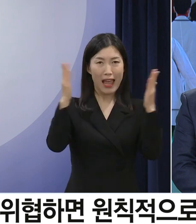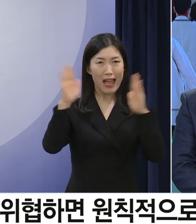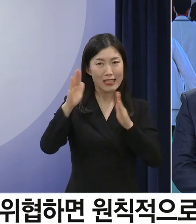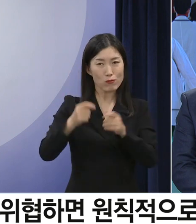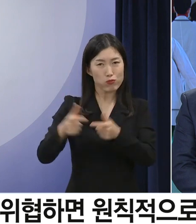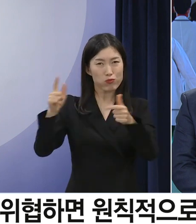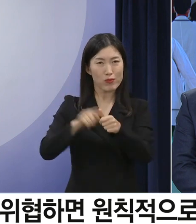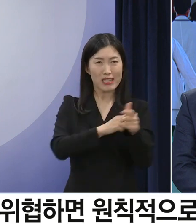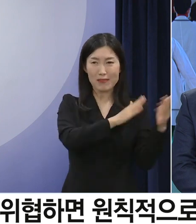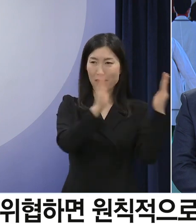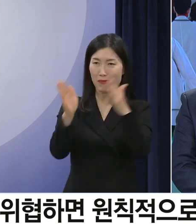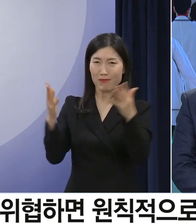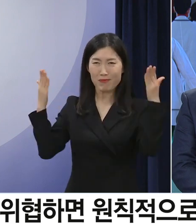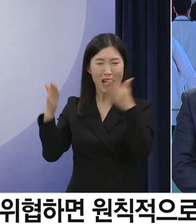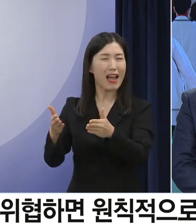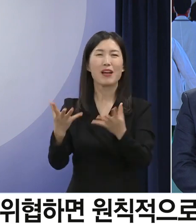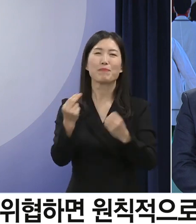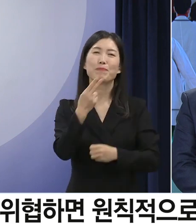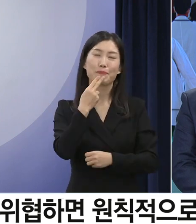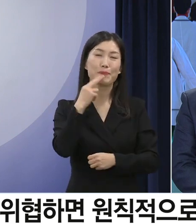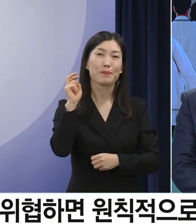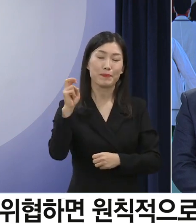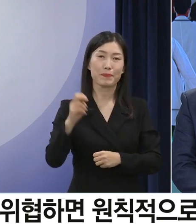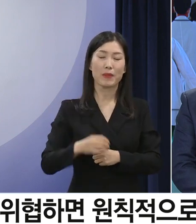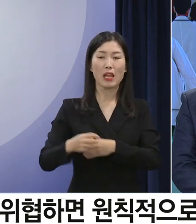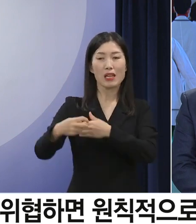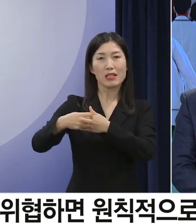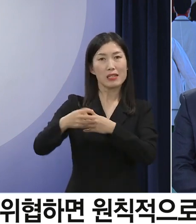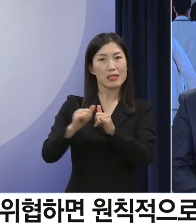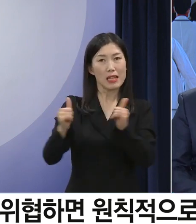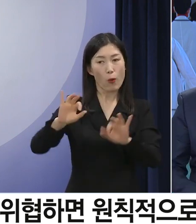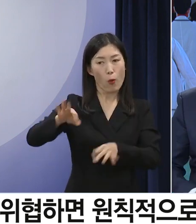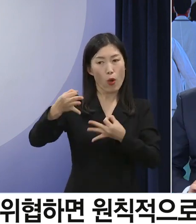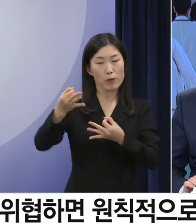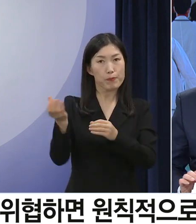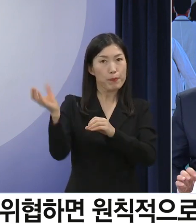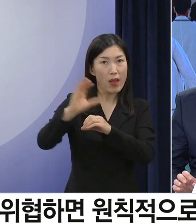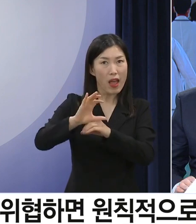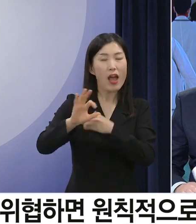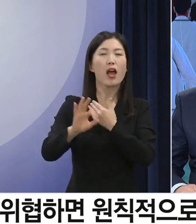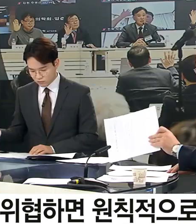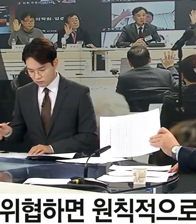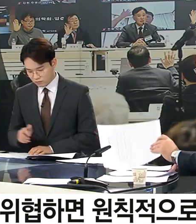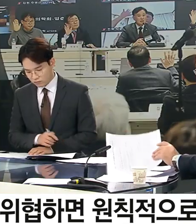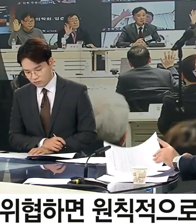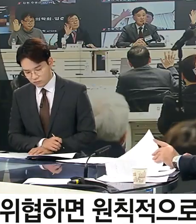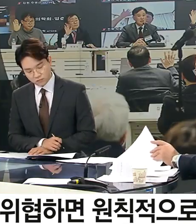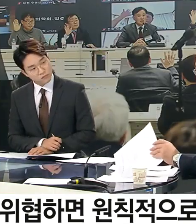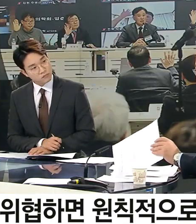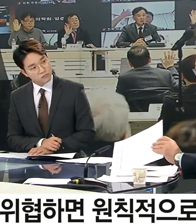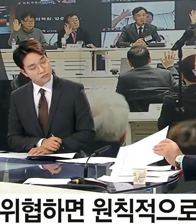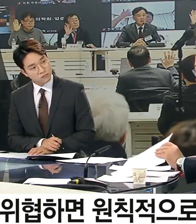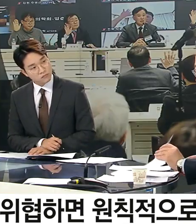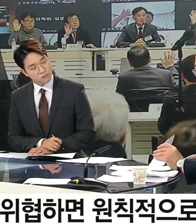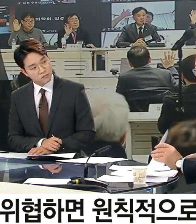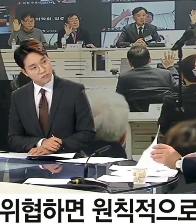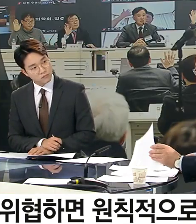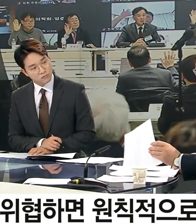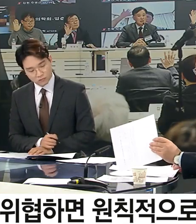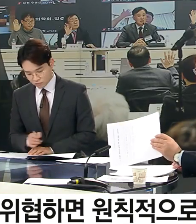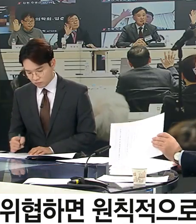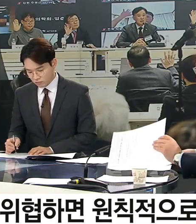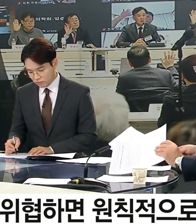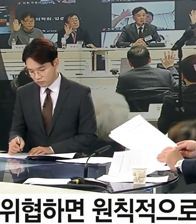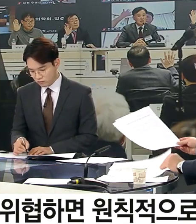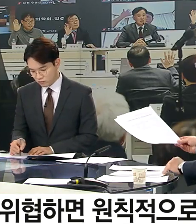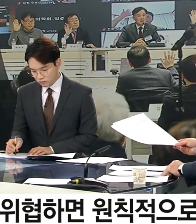취소도 가능합니다. 알겠습니다. 일부 전공의들 같은 경우는 업무 개시 명령 전에 지금 사직서 움직임도 있다고